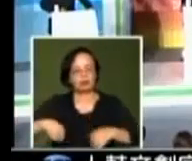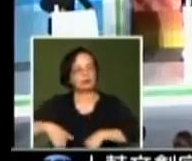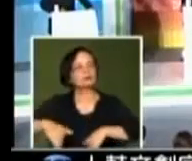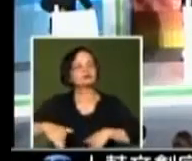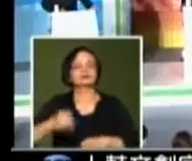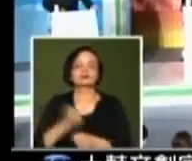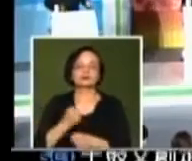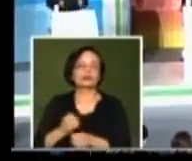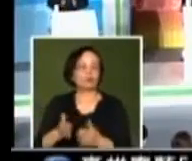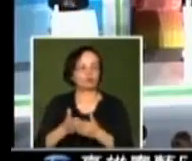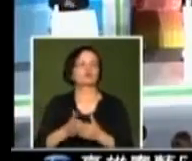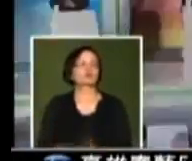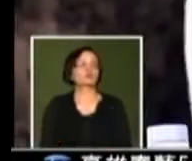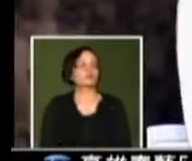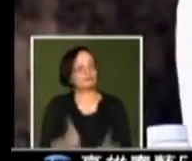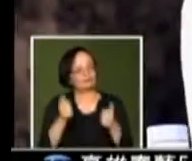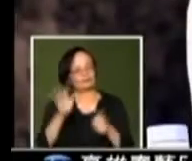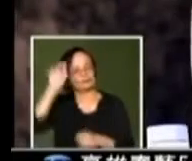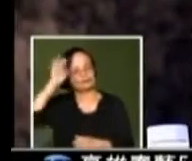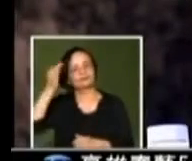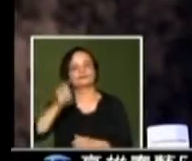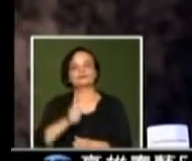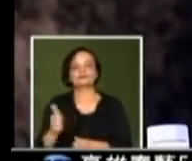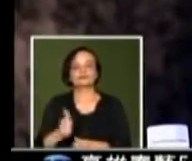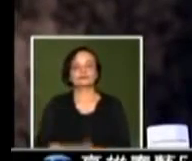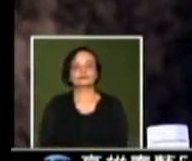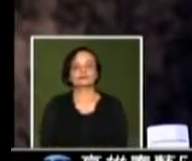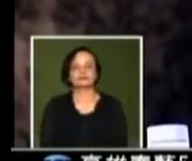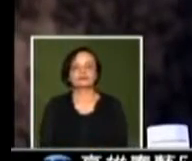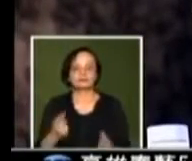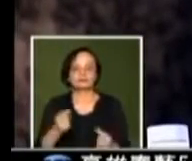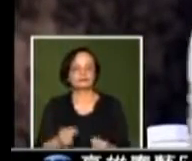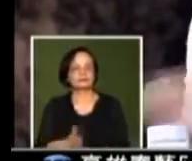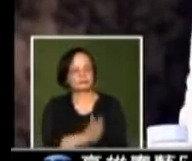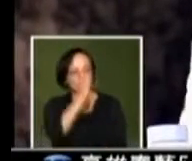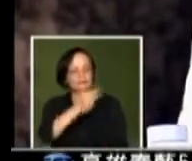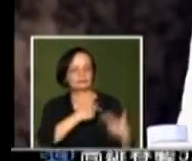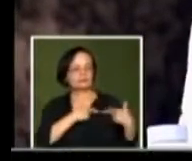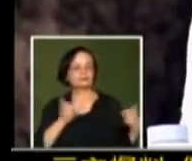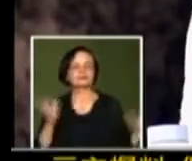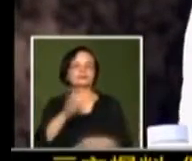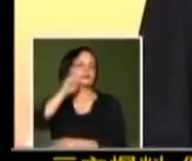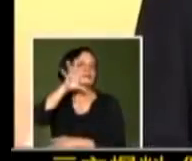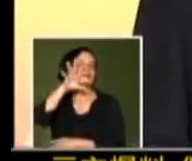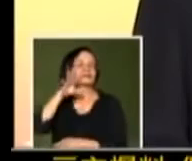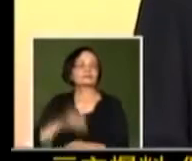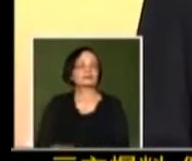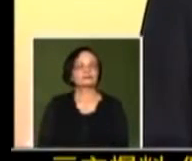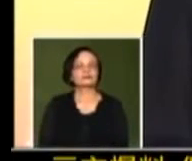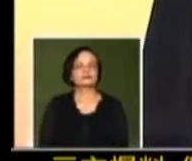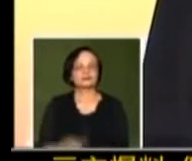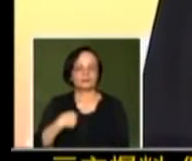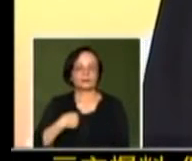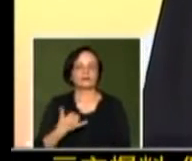谢谢苏贞昌先生。同样的问题，我们继续要请蔡同荣先生回答。同样三分钟时间，来请把握。 我讲咱民